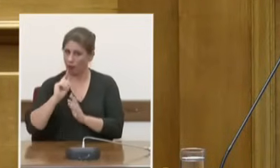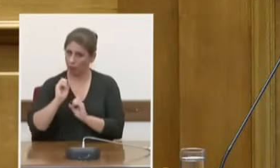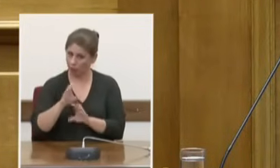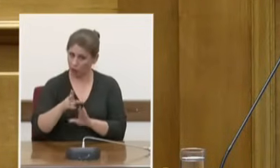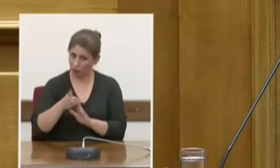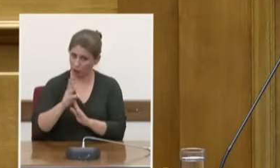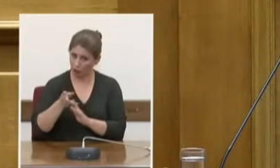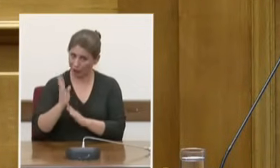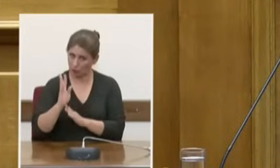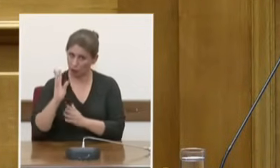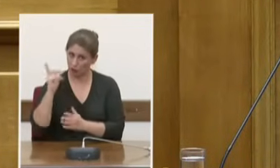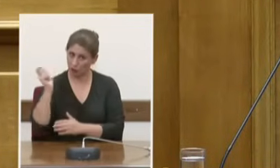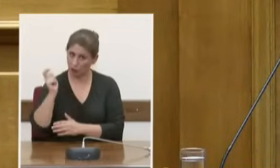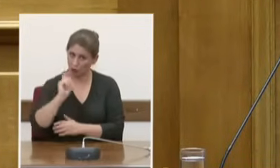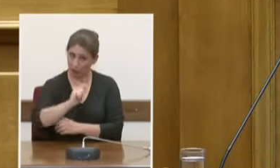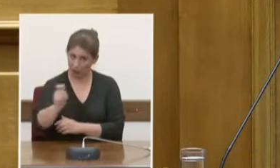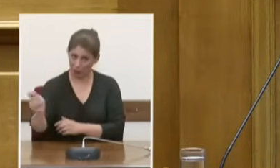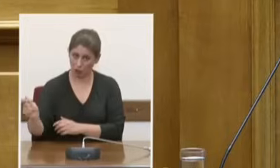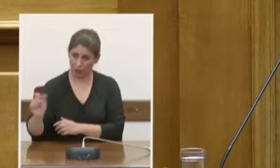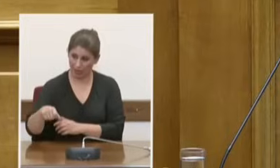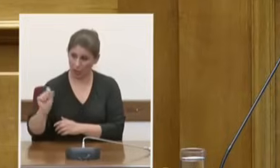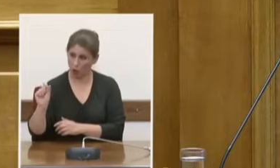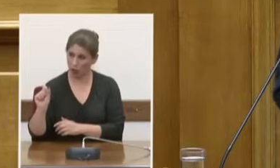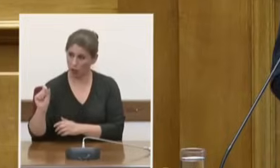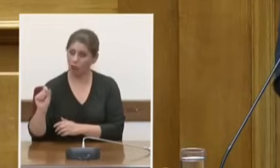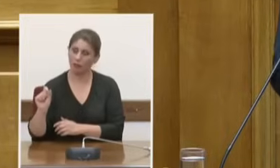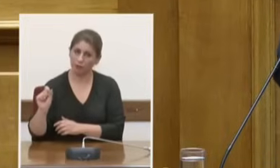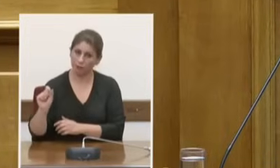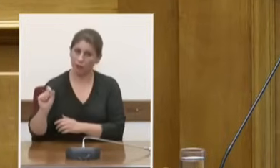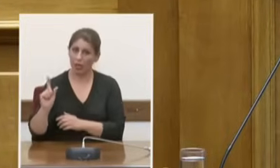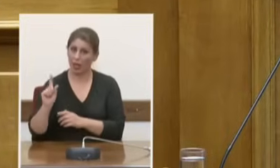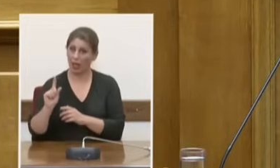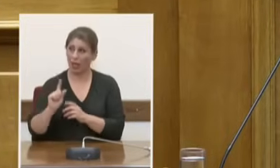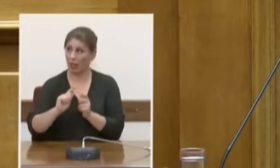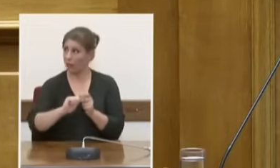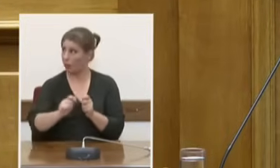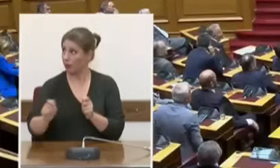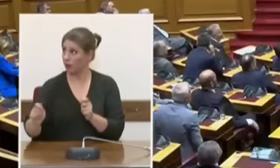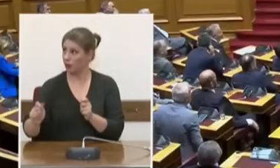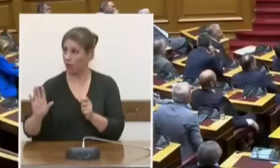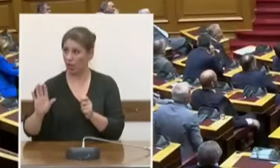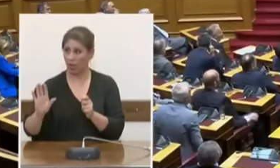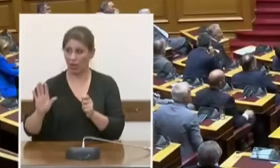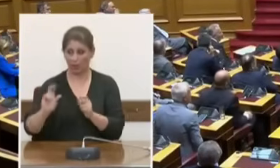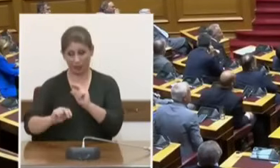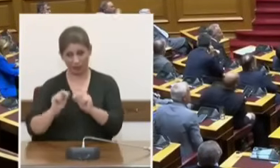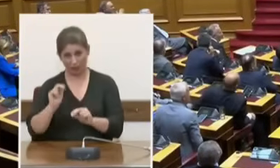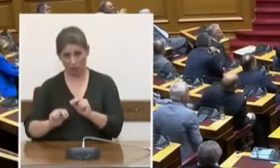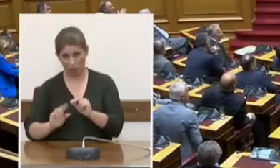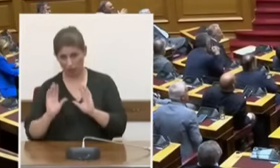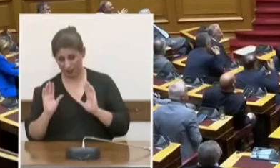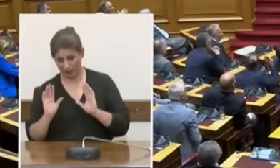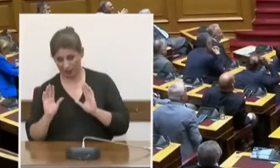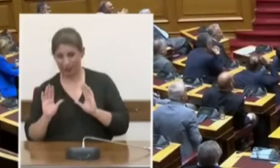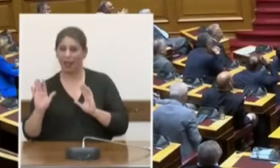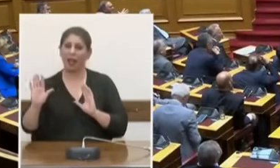θα τον δώσετε. Θα τον δώσετε ή όχι. Θα τον δώσετε, όχι. Θα κάνουμε εκλογές τώρα. Άρα, αφού